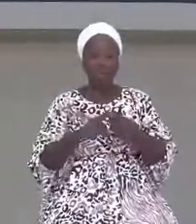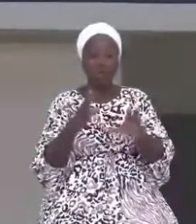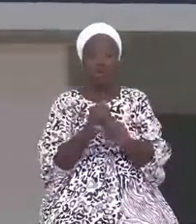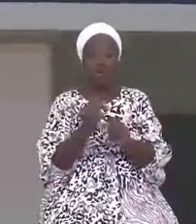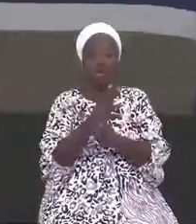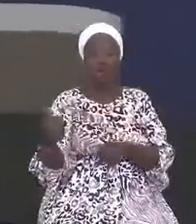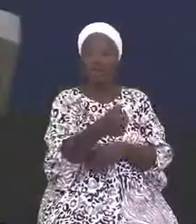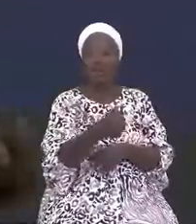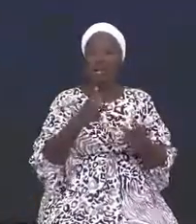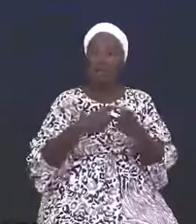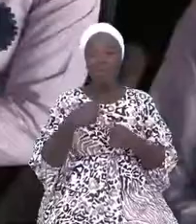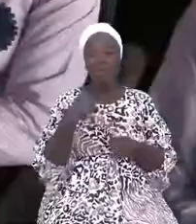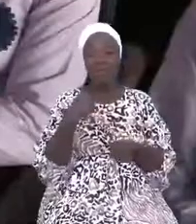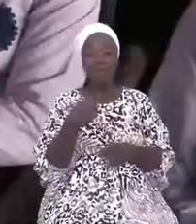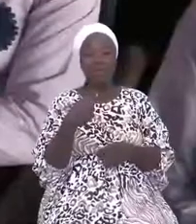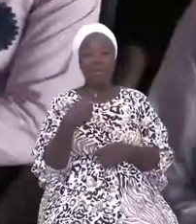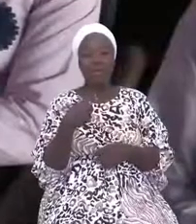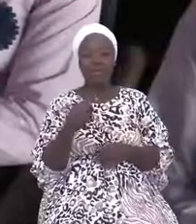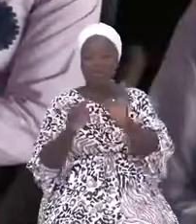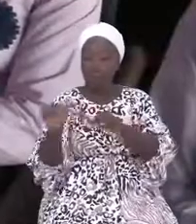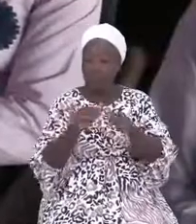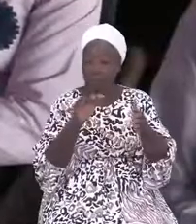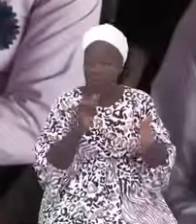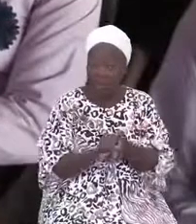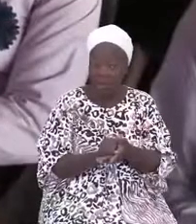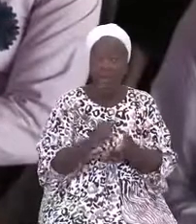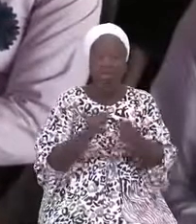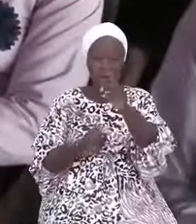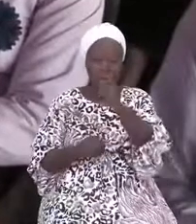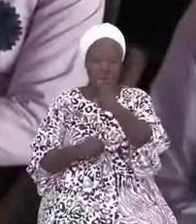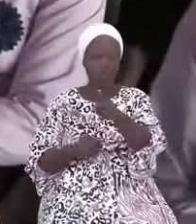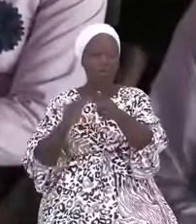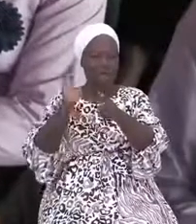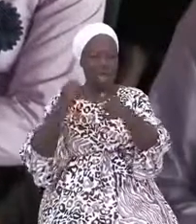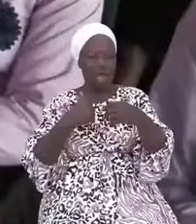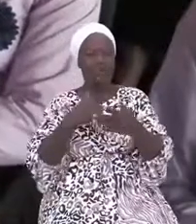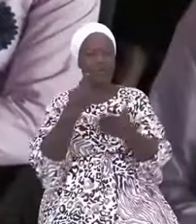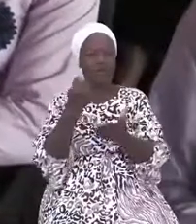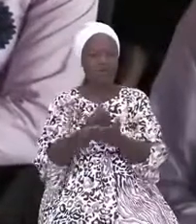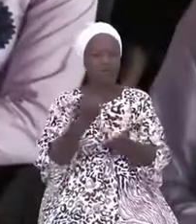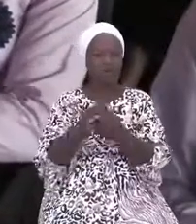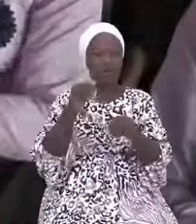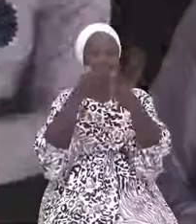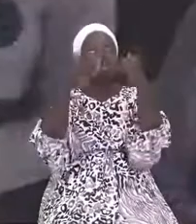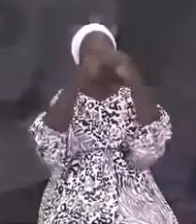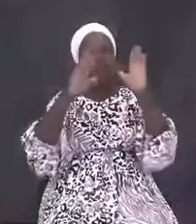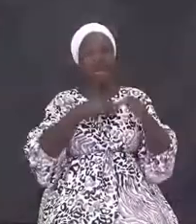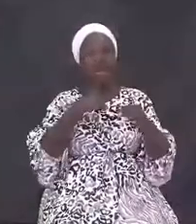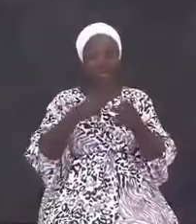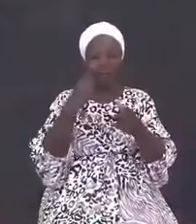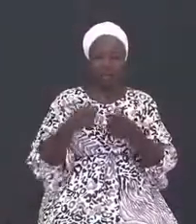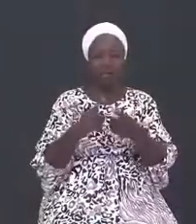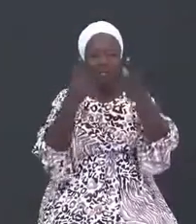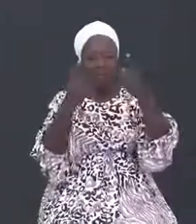alors il dit si tu le fais tu auras un trésor dans le ciel puis vient et